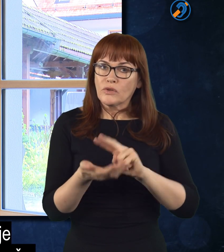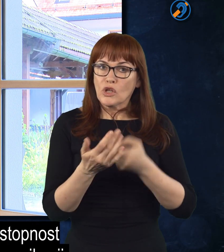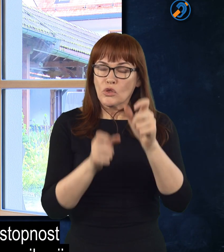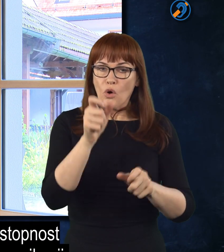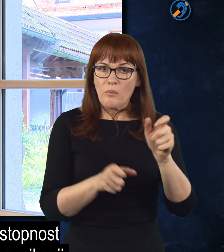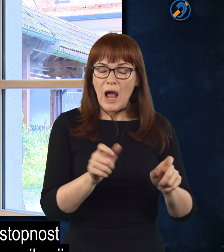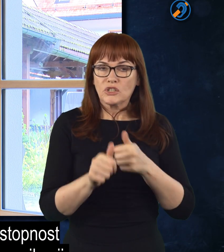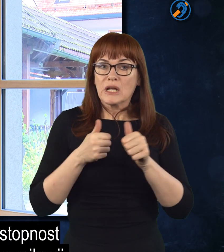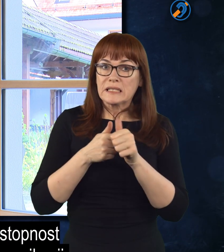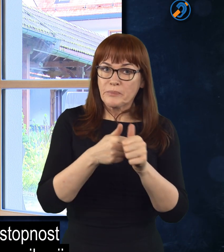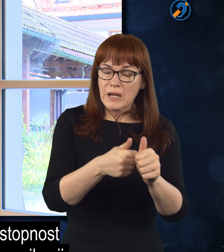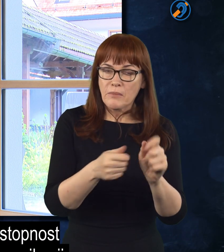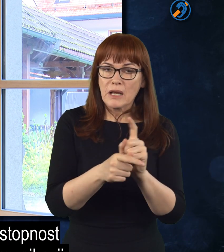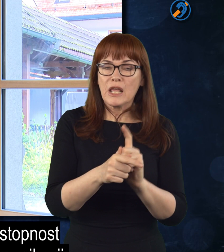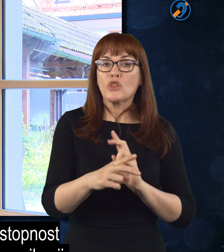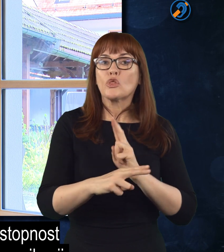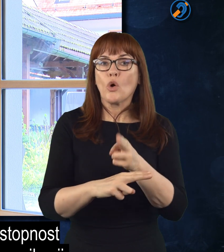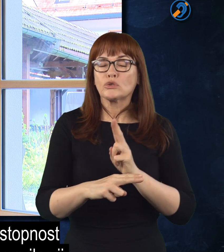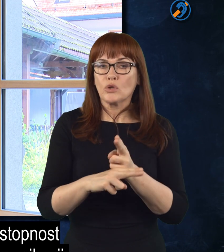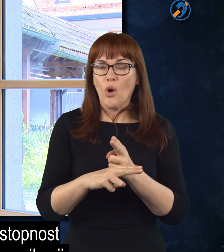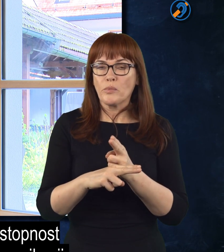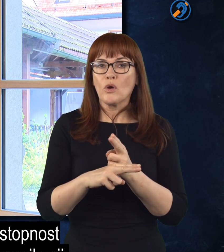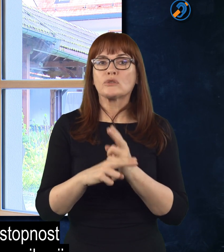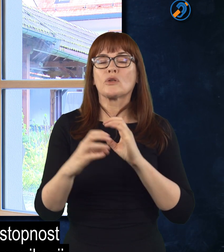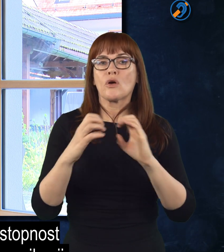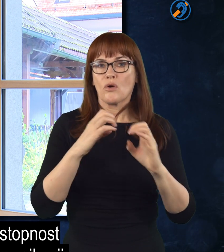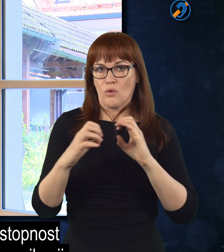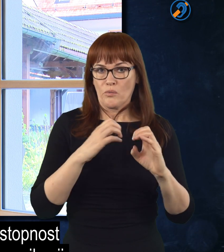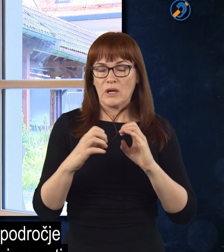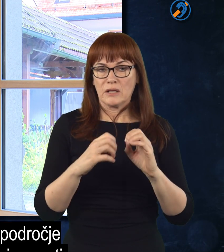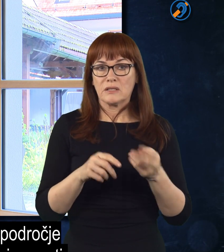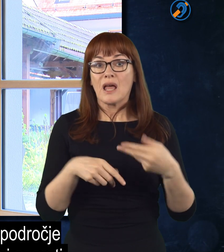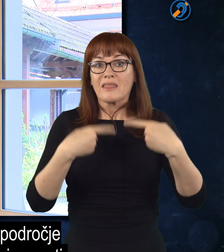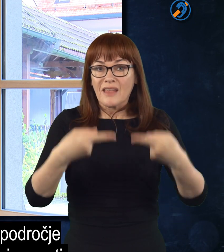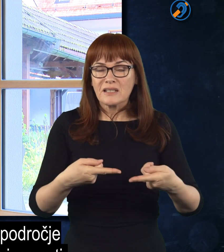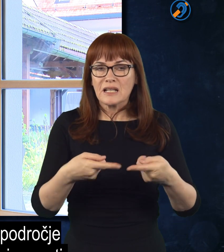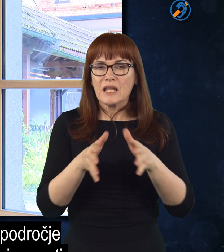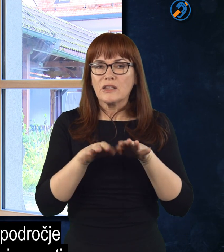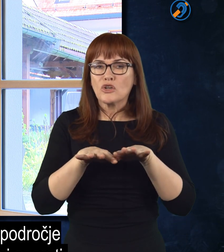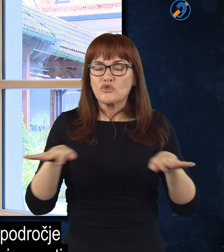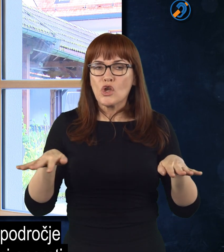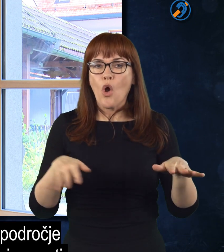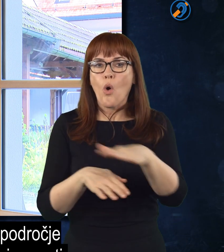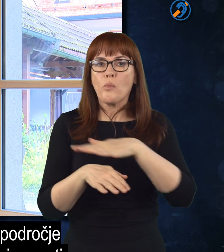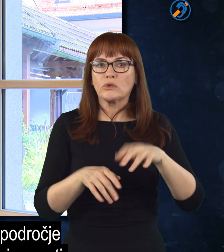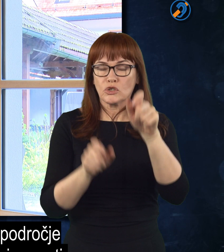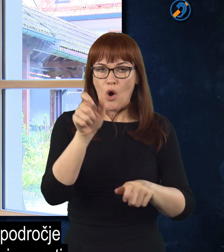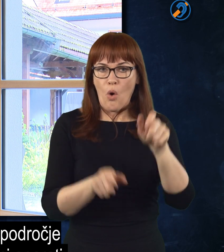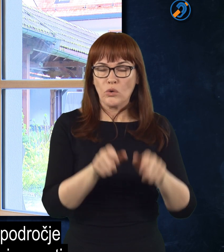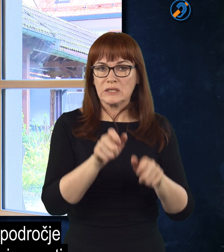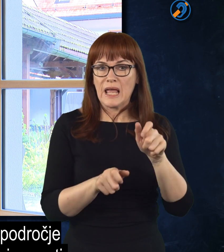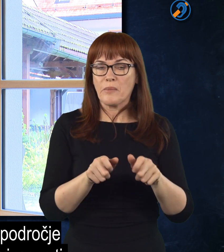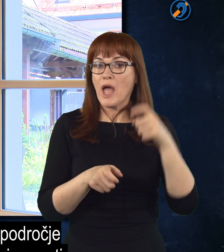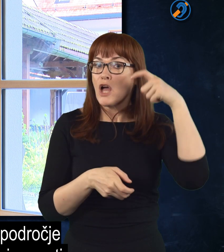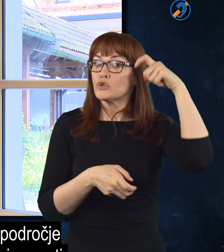in spremljanje in pa dostopnost do informacij in komunikacij. Naslednjo široko področje so osebe